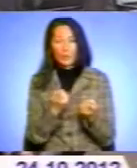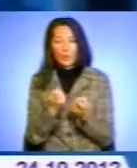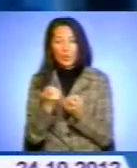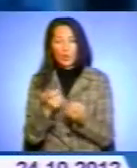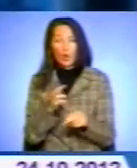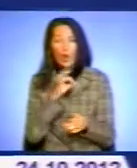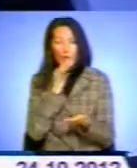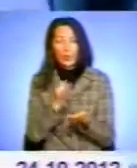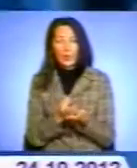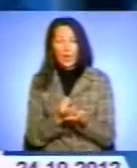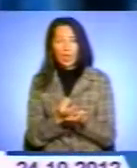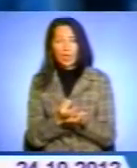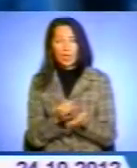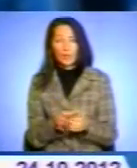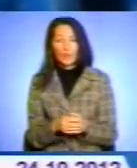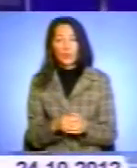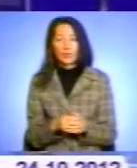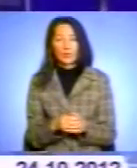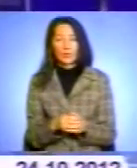адмінвідповідальності.